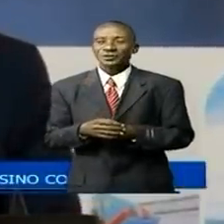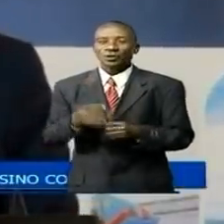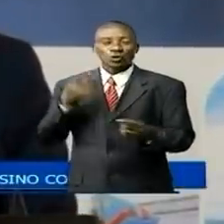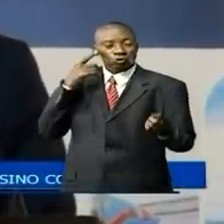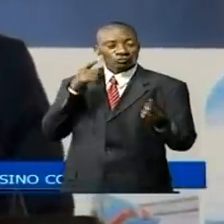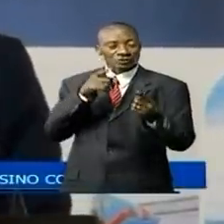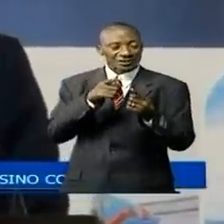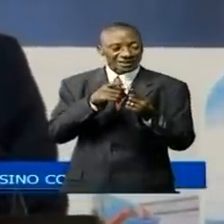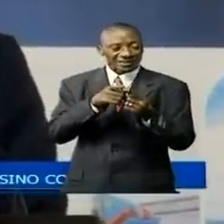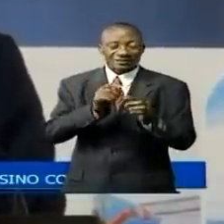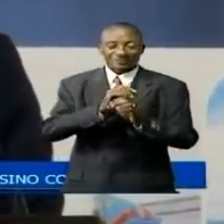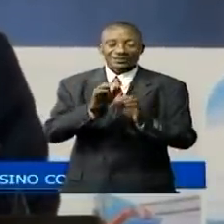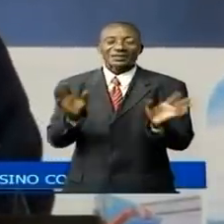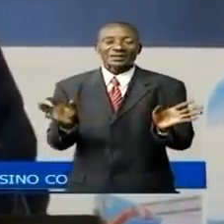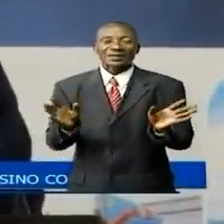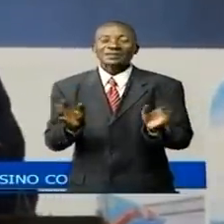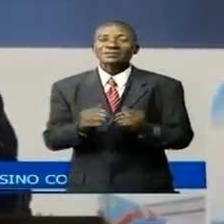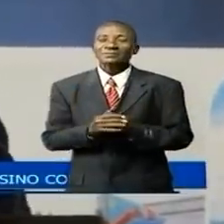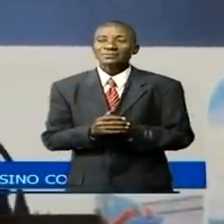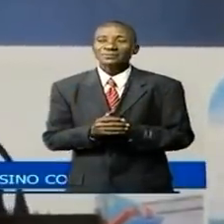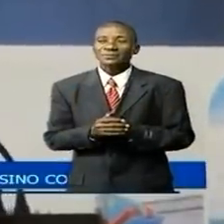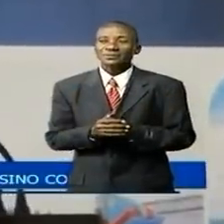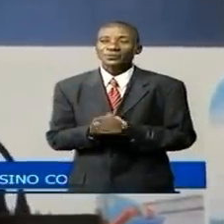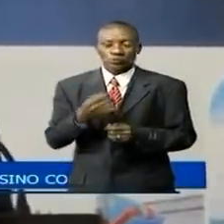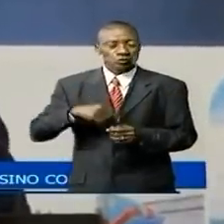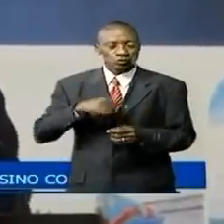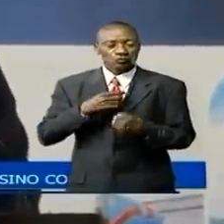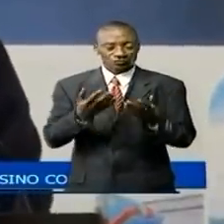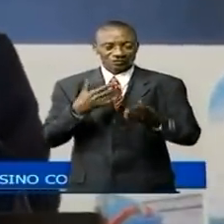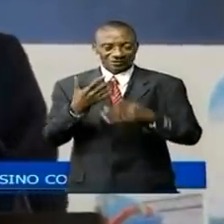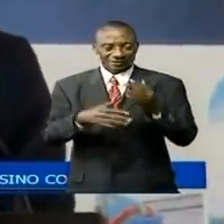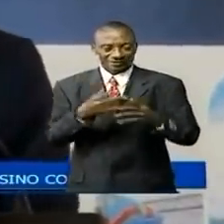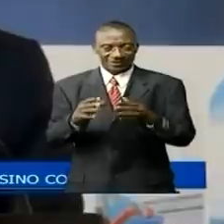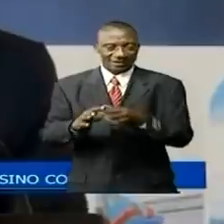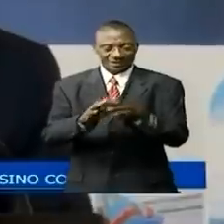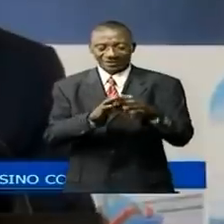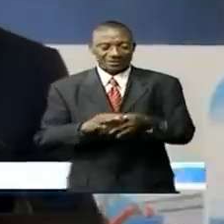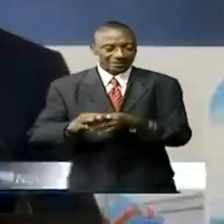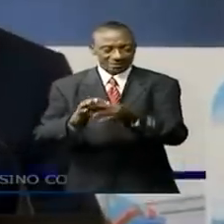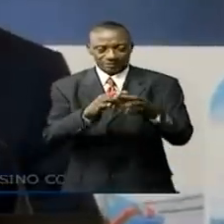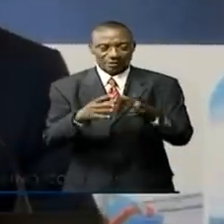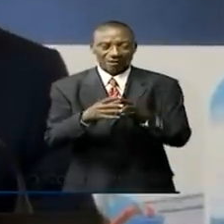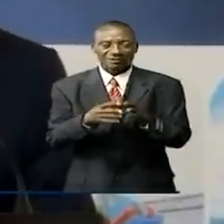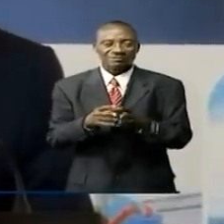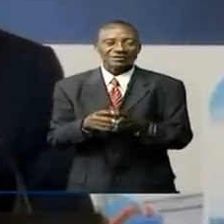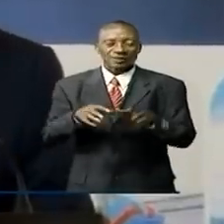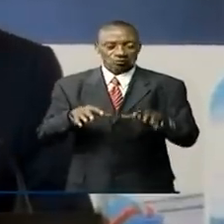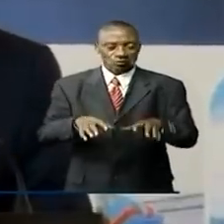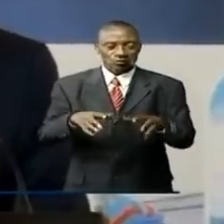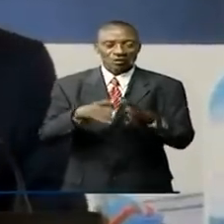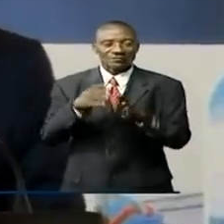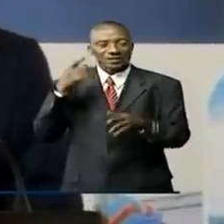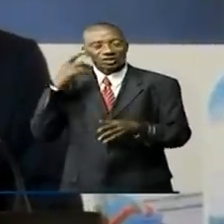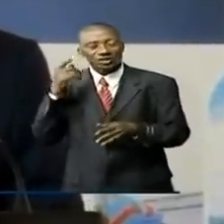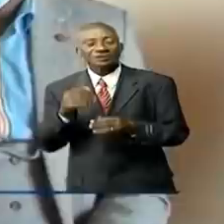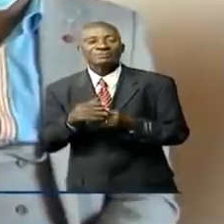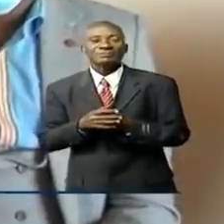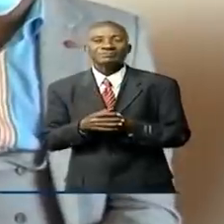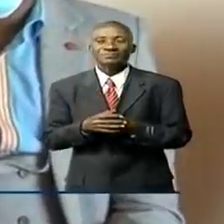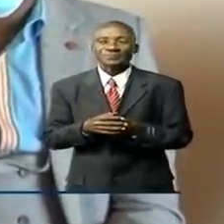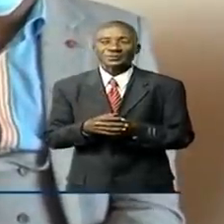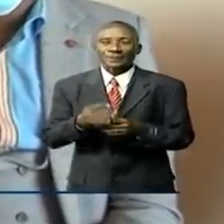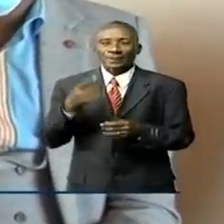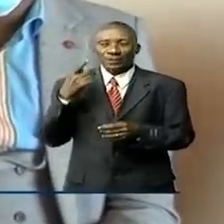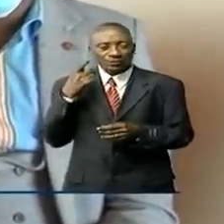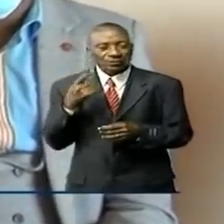Poursuivre l'œuvre de déstabilisation de la RDC et empêcher le peuple congolais de bénéficier de ses